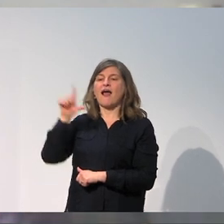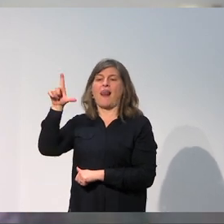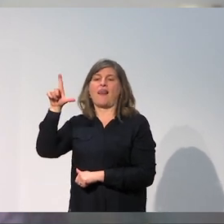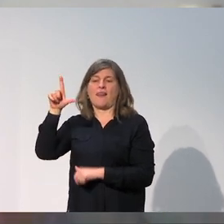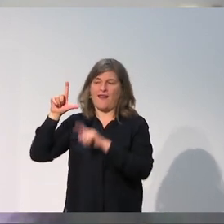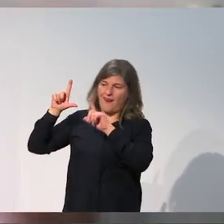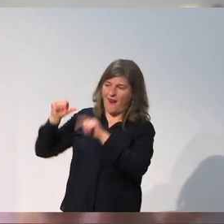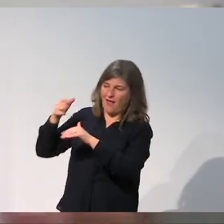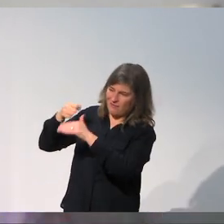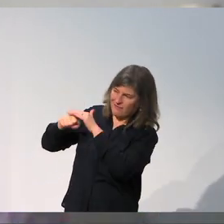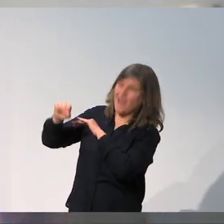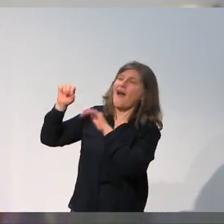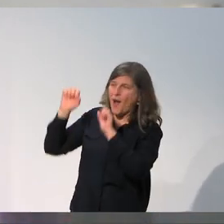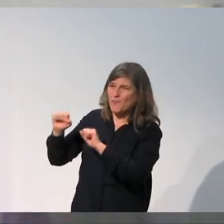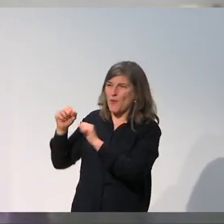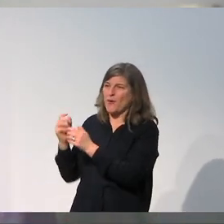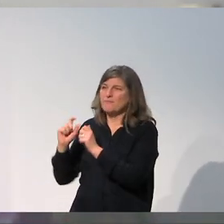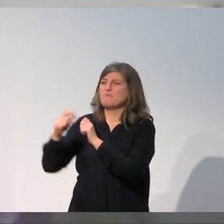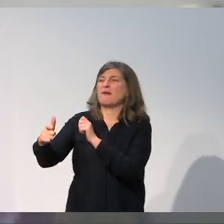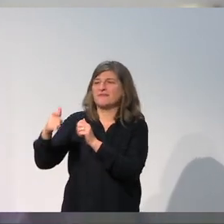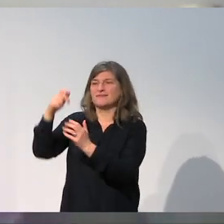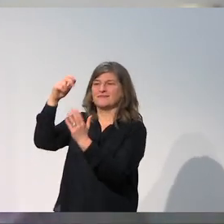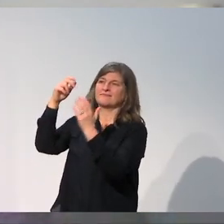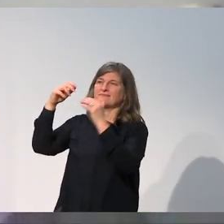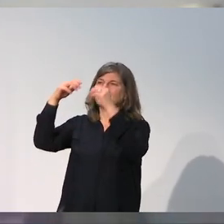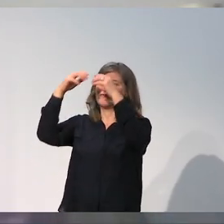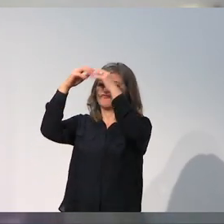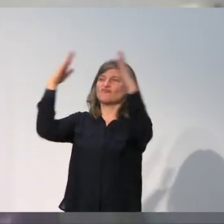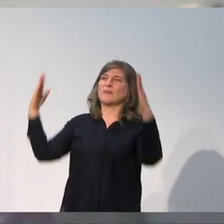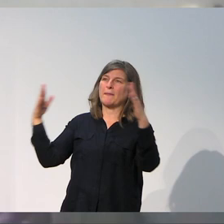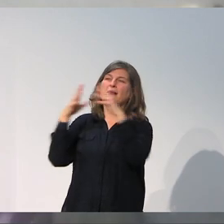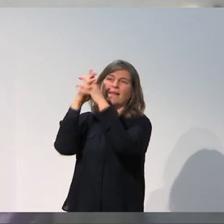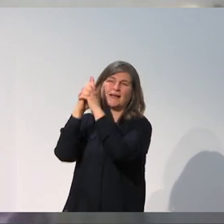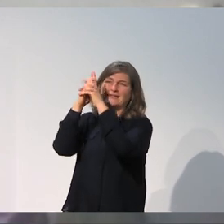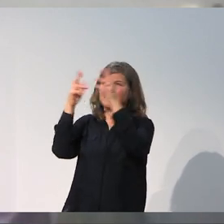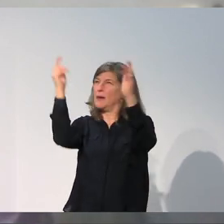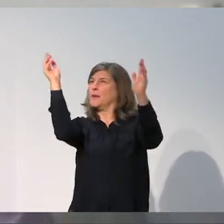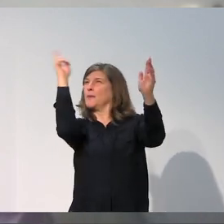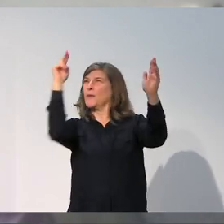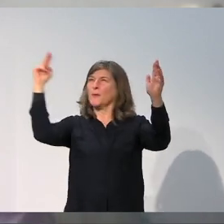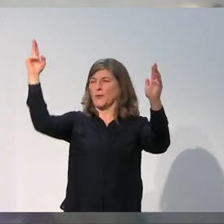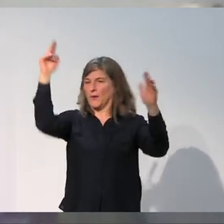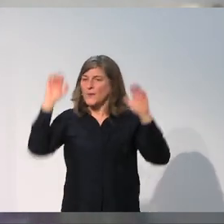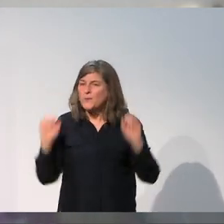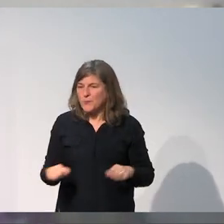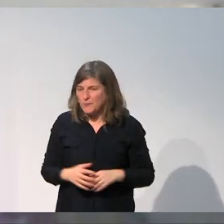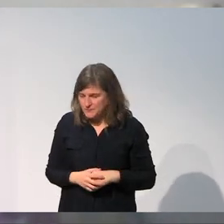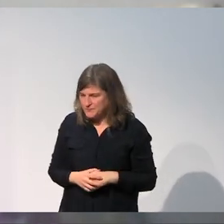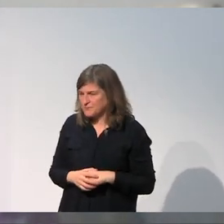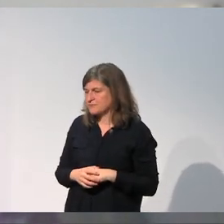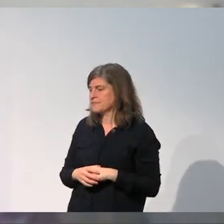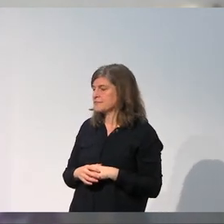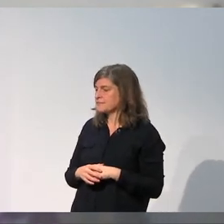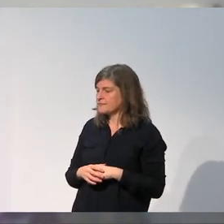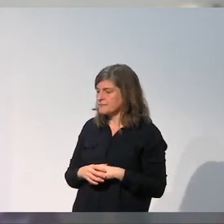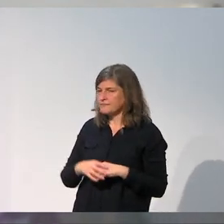se faire, c'est, non, en quelque sorte. Bon, l'idée est belle là-dessus. Et ce que je voulais également souligner, c'est, et je le dis très honnêtement,